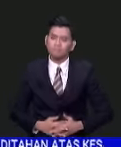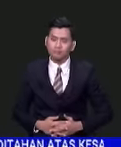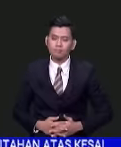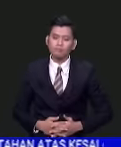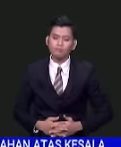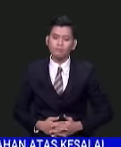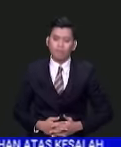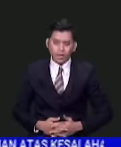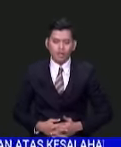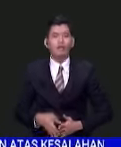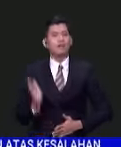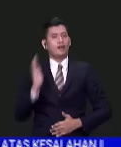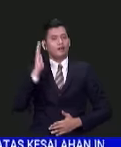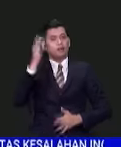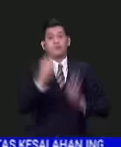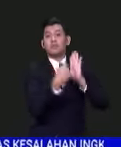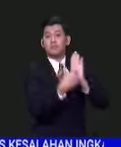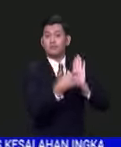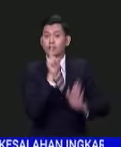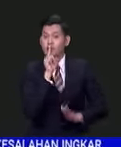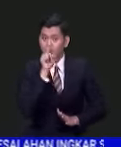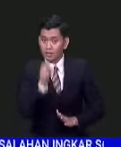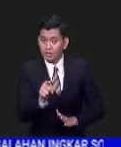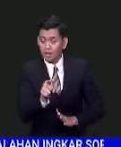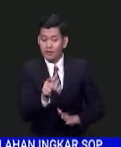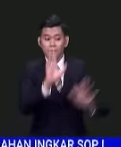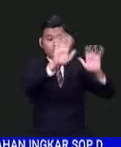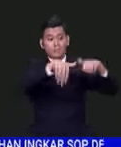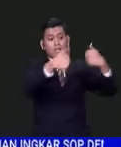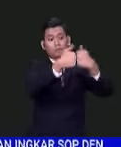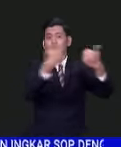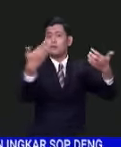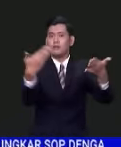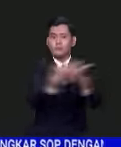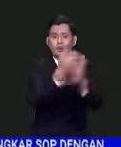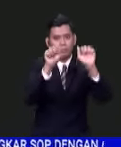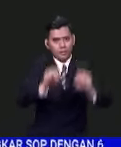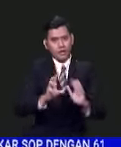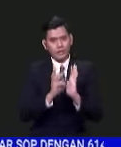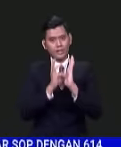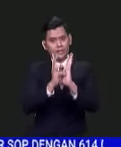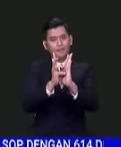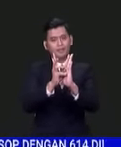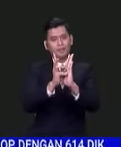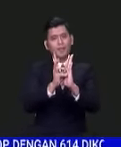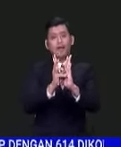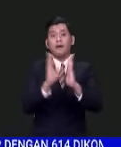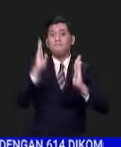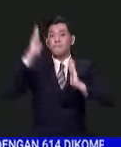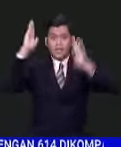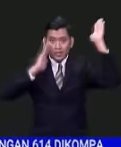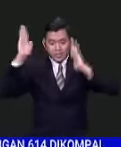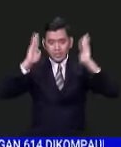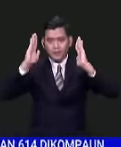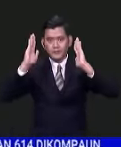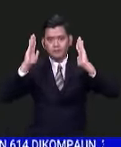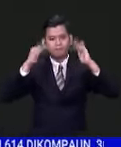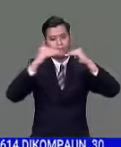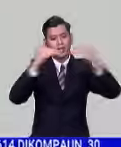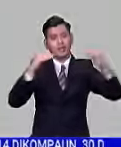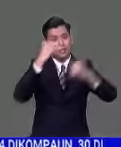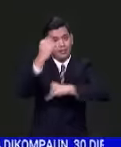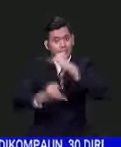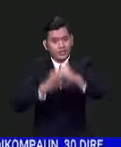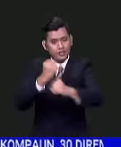Sudah tentu ianya akan memberi gambaran bahawa entiti baru ini boleh mewakili negara kita di peringkat